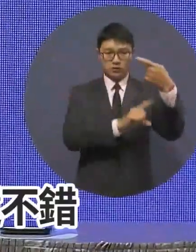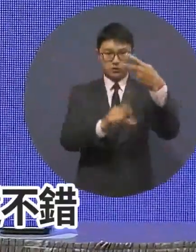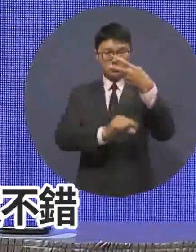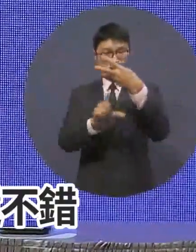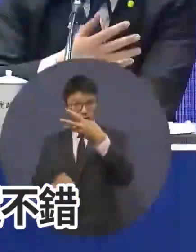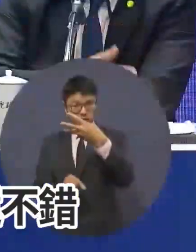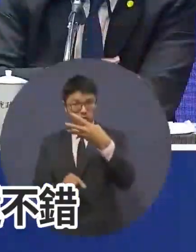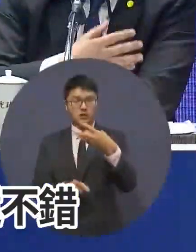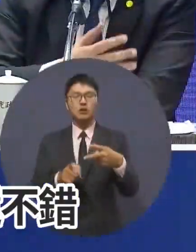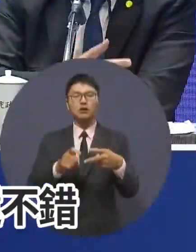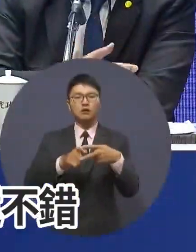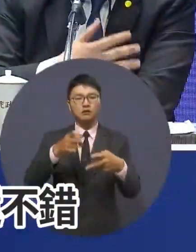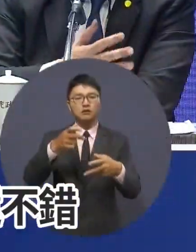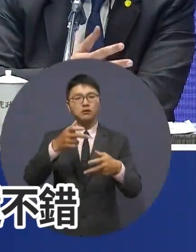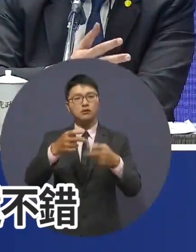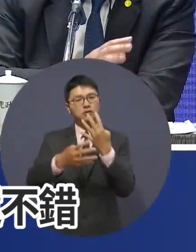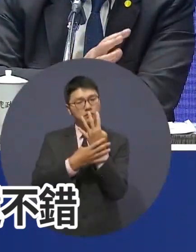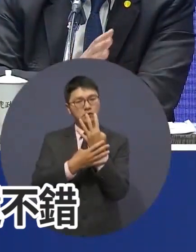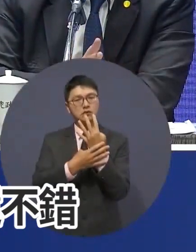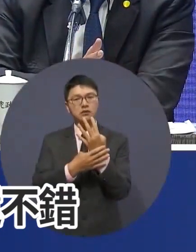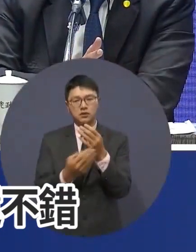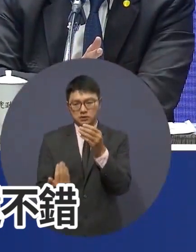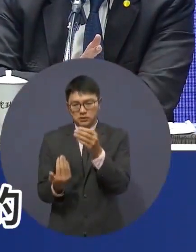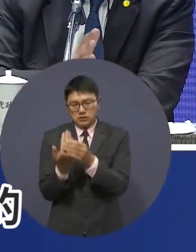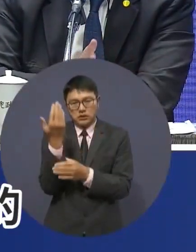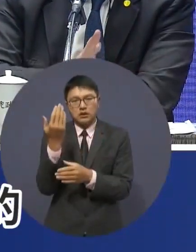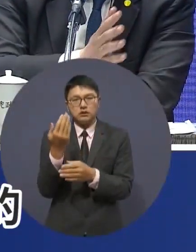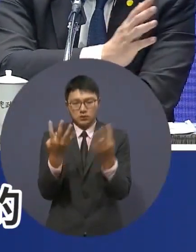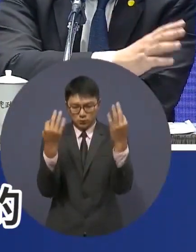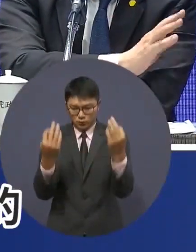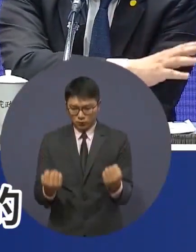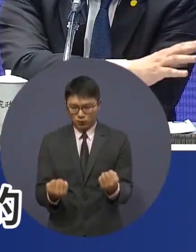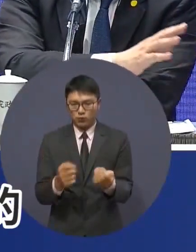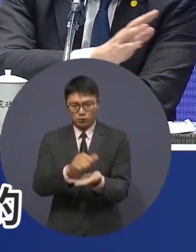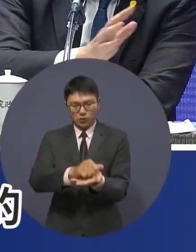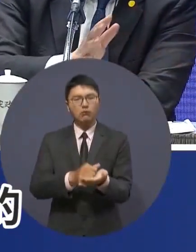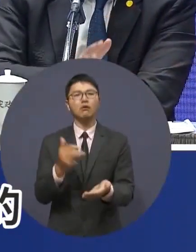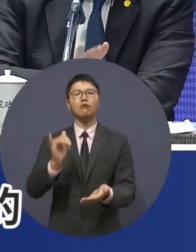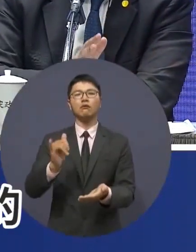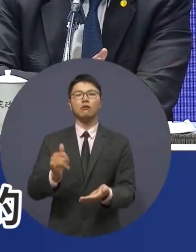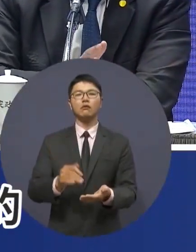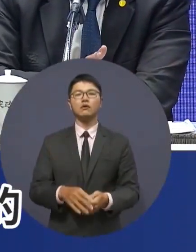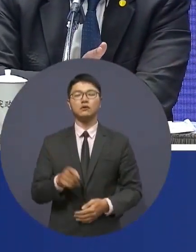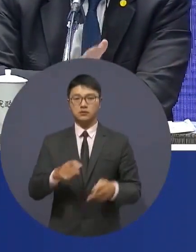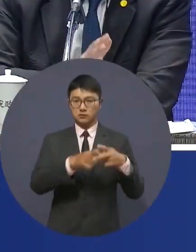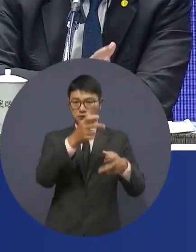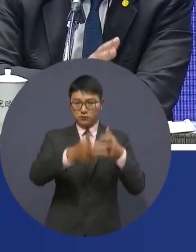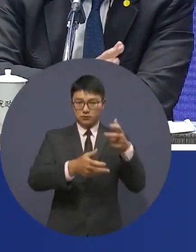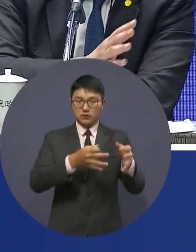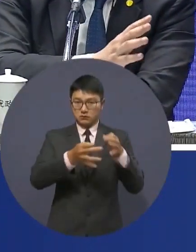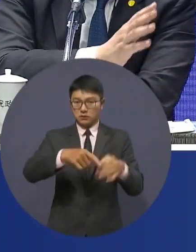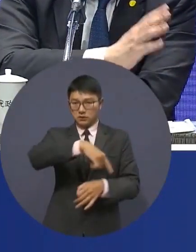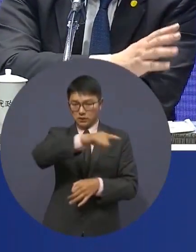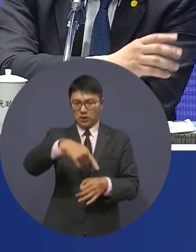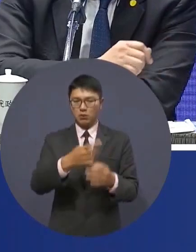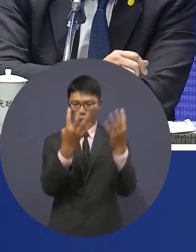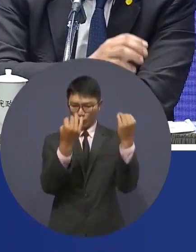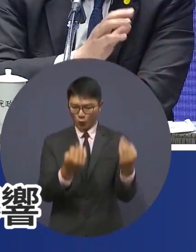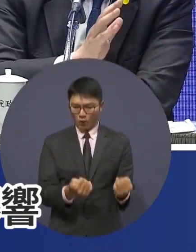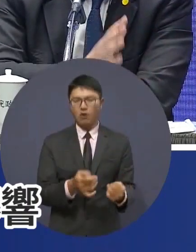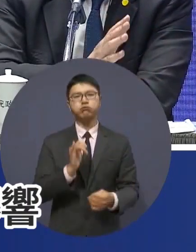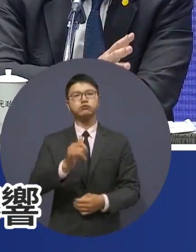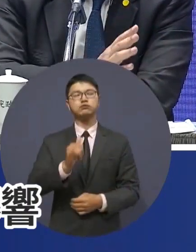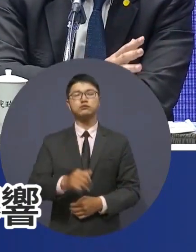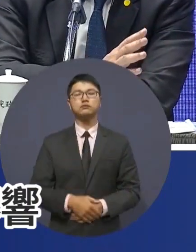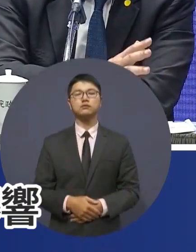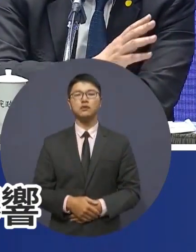们的工业的生产数据其实都还不错，就是直接反映制造业的状况的，其实数据是还可以，